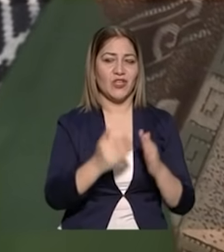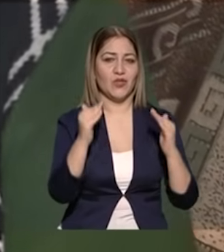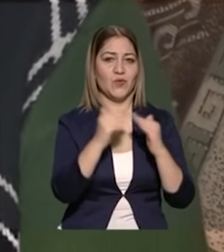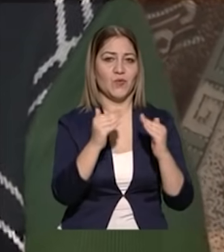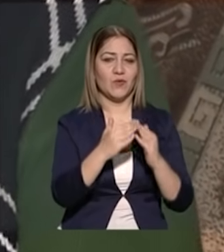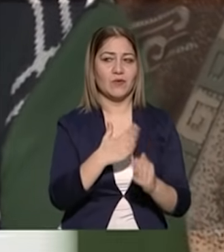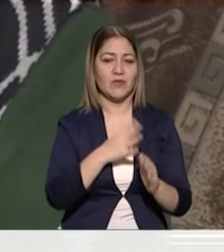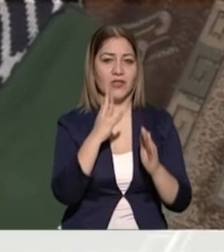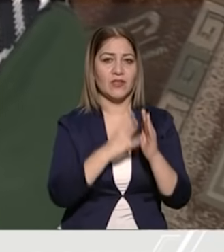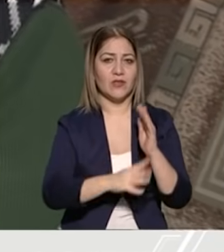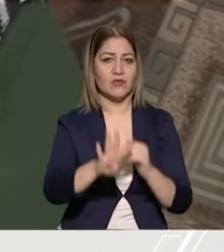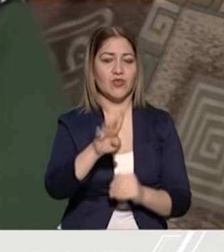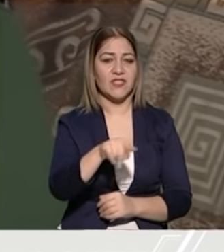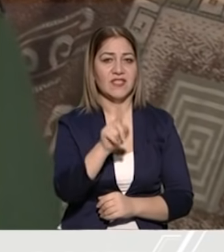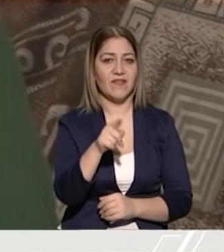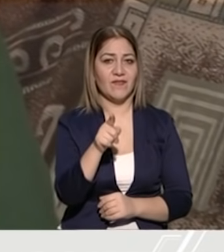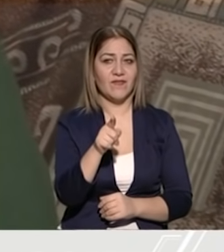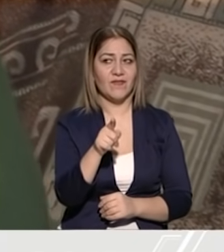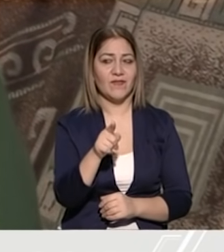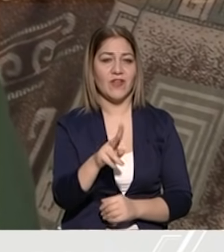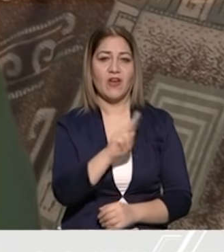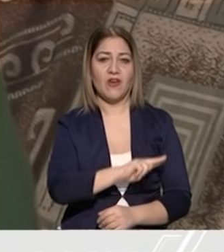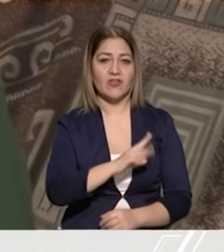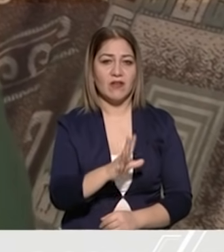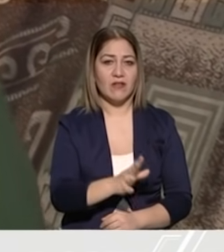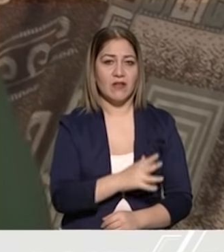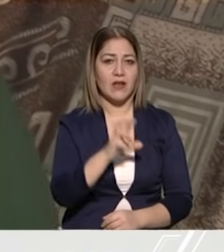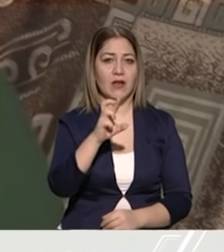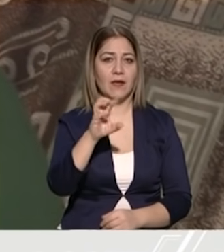Մենք 93 թվականից այնտեղ աշխատել ենք,